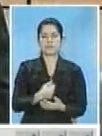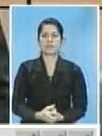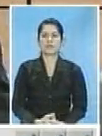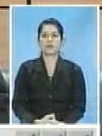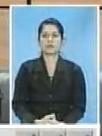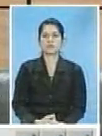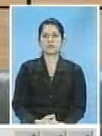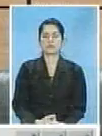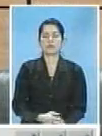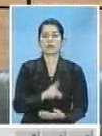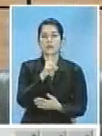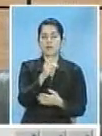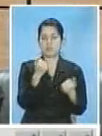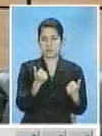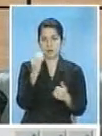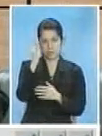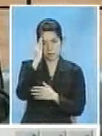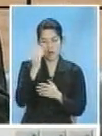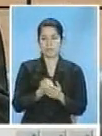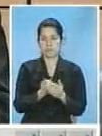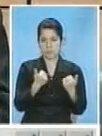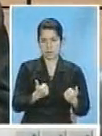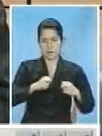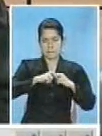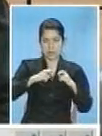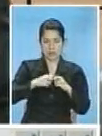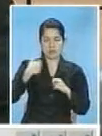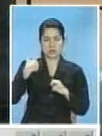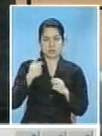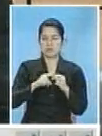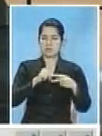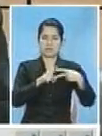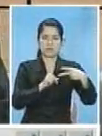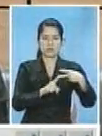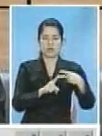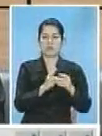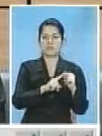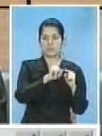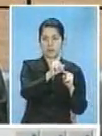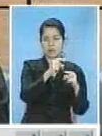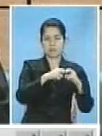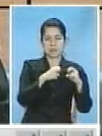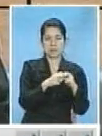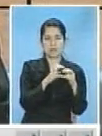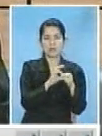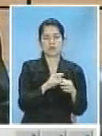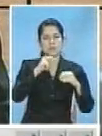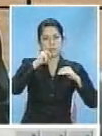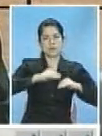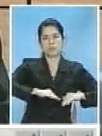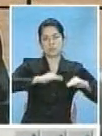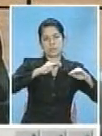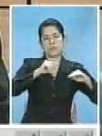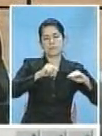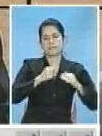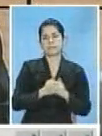ท่านทราบไหมครับวันนี้เราเรียกว่าวิกฤตซ้อนวิกฤตวิกฤตที่หนึ่งคือเศรษฐกิจที่เกิดจากอุทกภัยน้ำท่วมในครั้งนี้